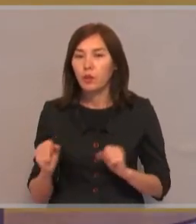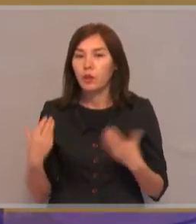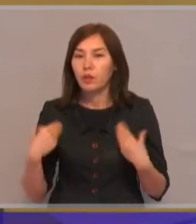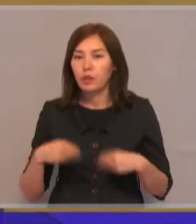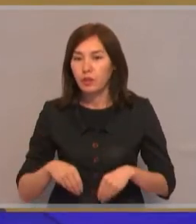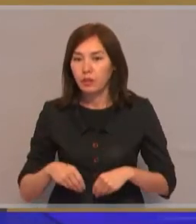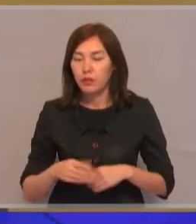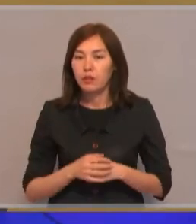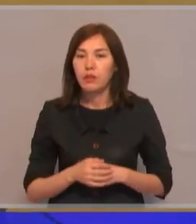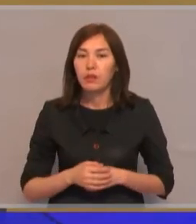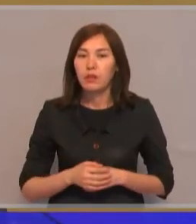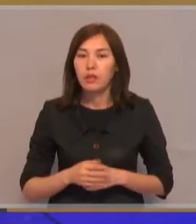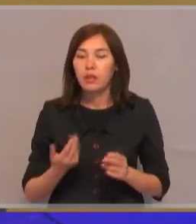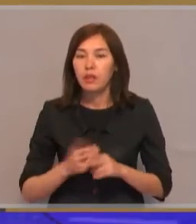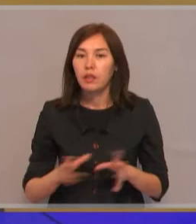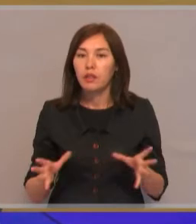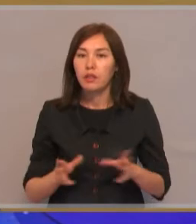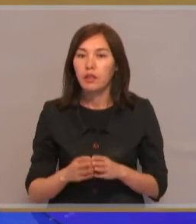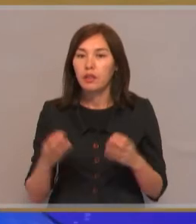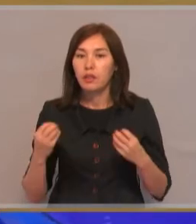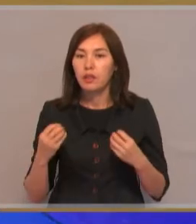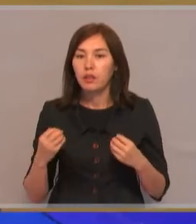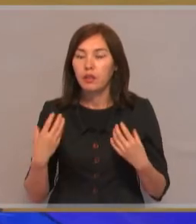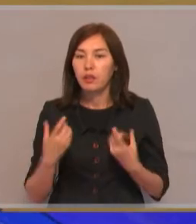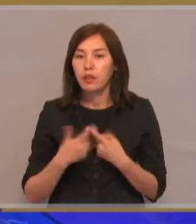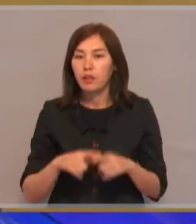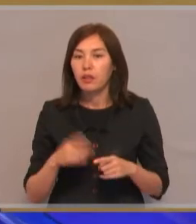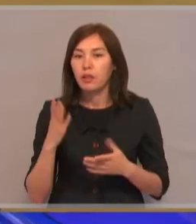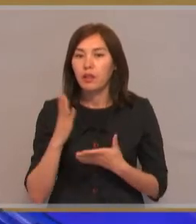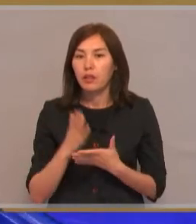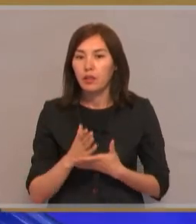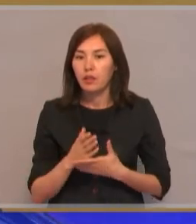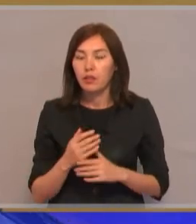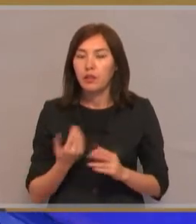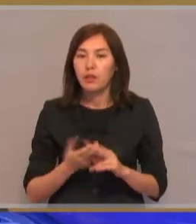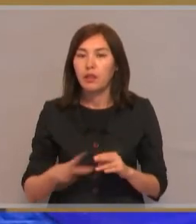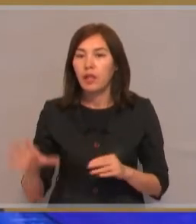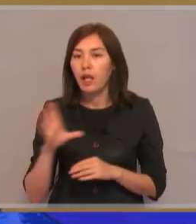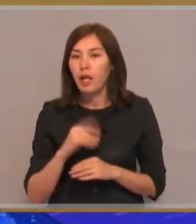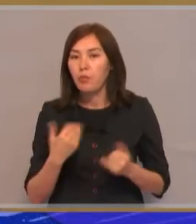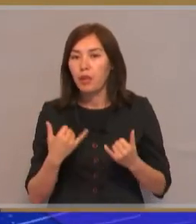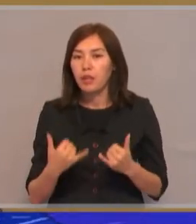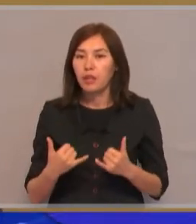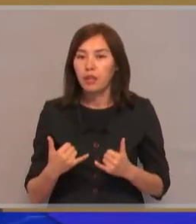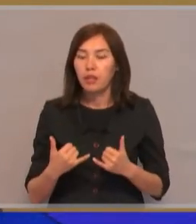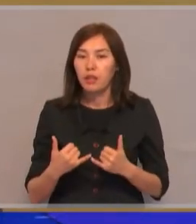киімдері, сонымен қатар тағы құрал жабдықтар дегендер бар. Соларды осы